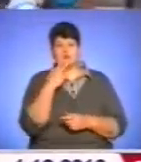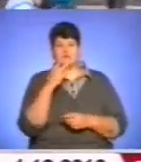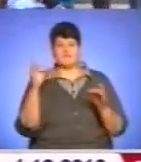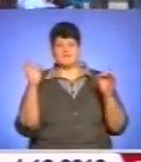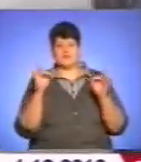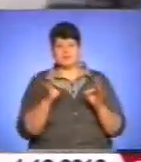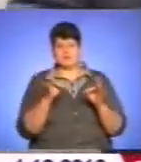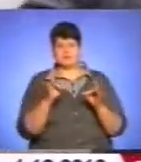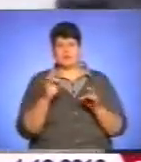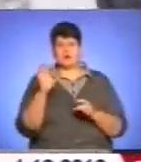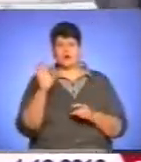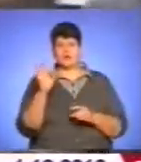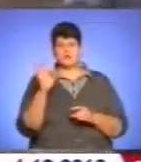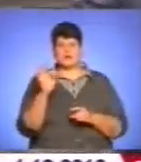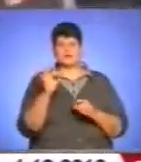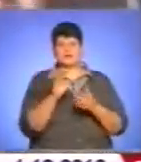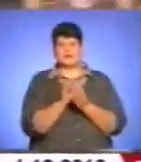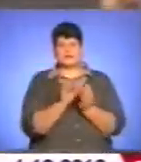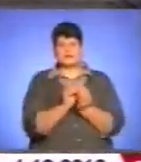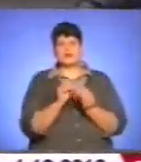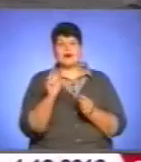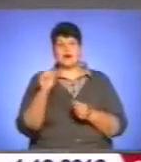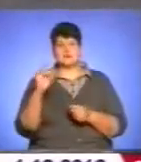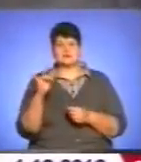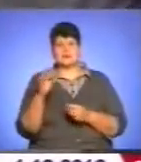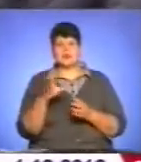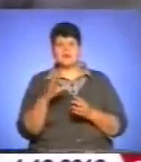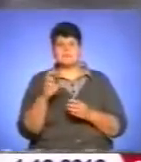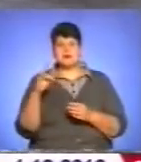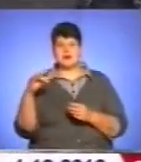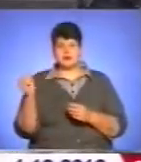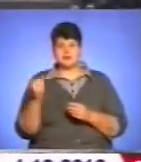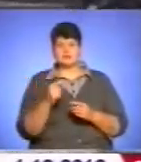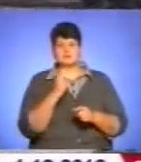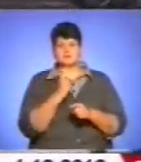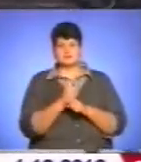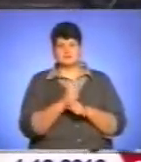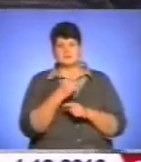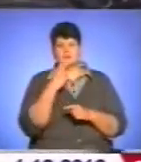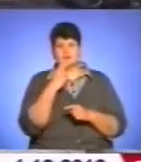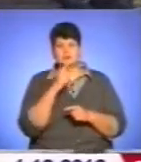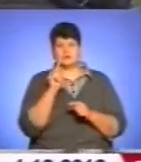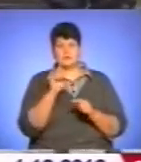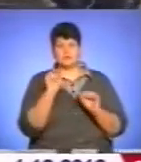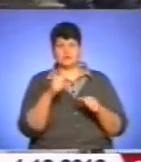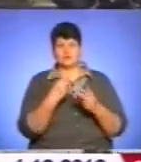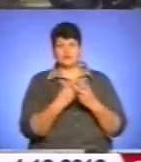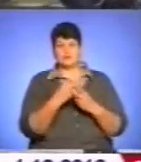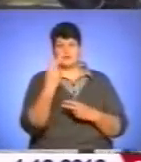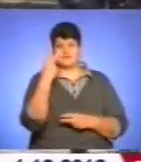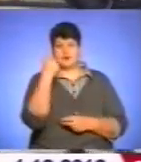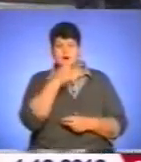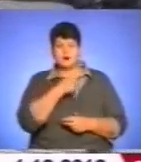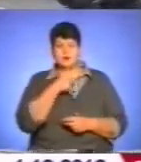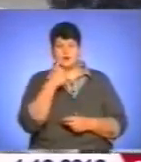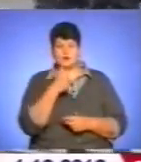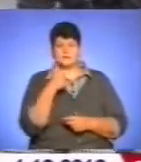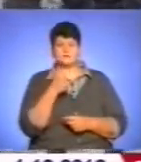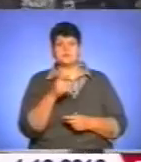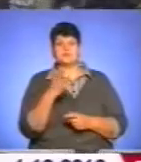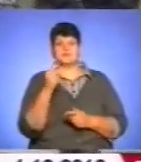Об'єднаних Арабських Еміратах за привселюдне паління навіть загрожує ув'язнення до 2 років. Англійські роздрібні торгівці 2012